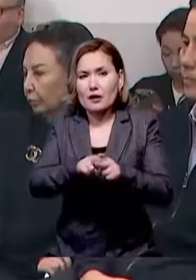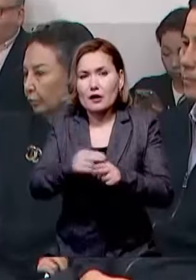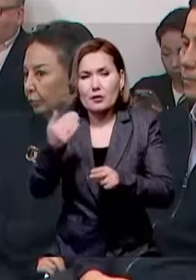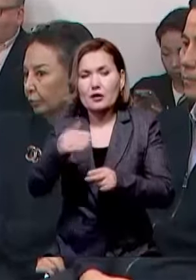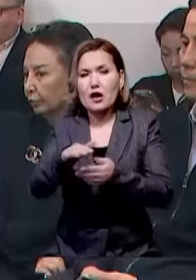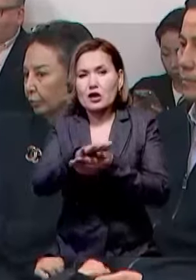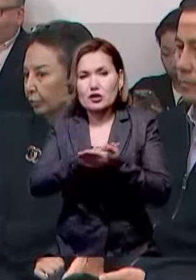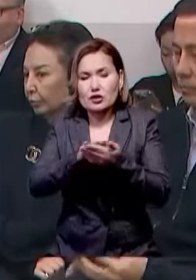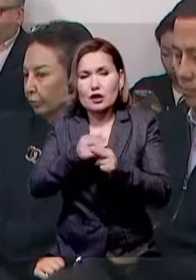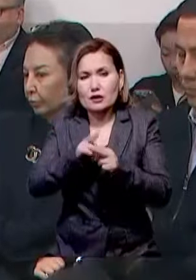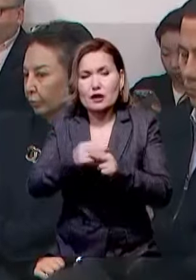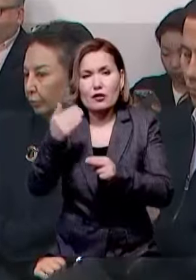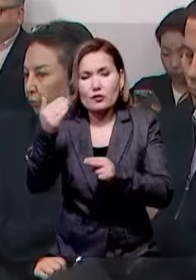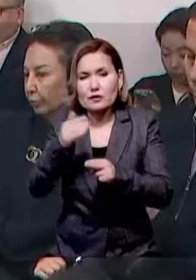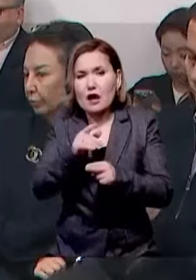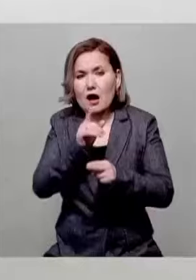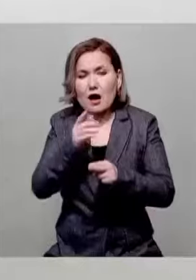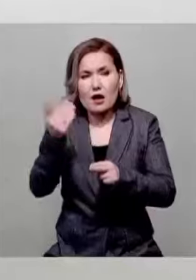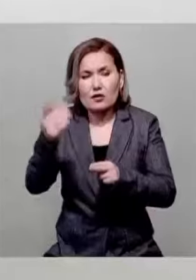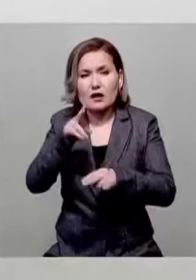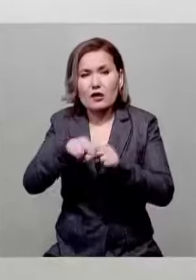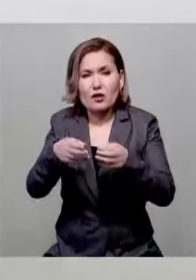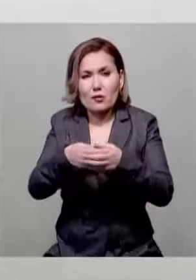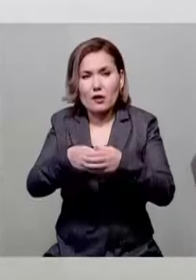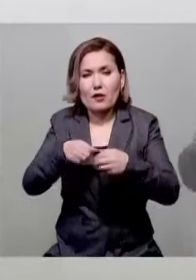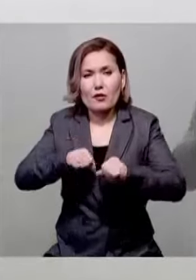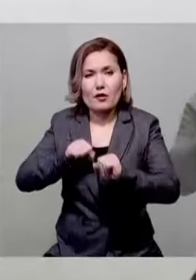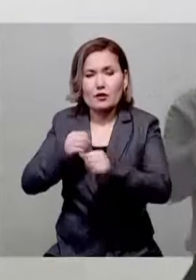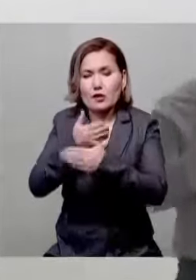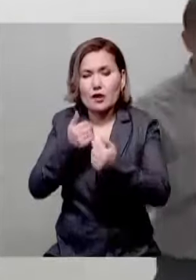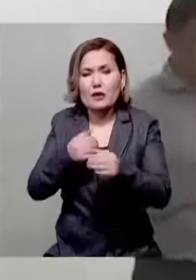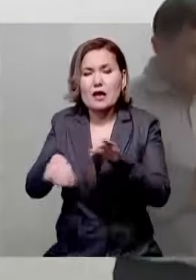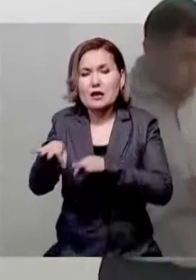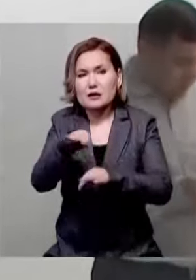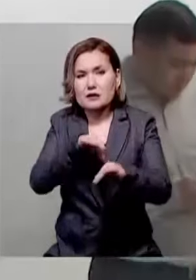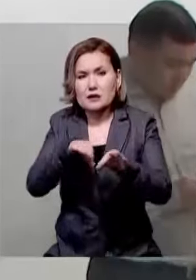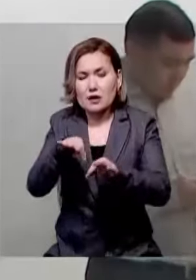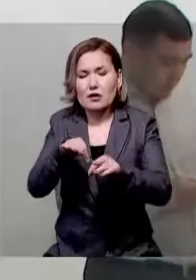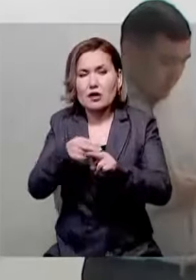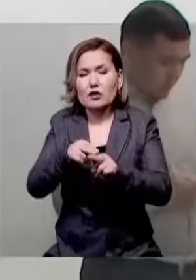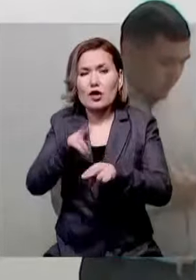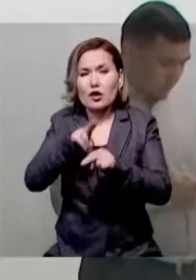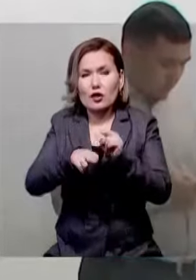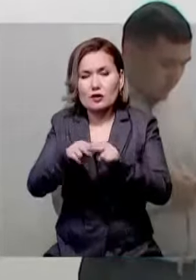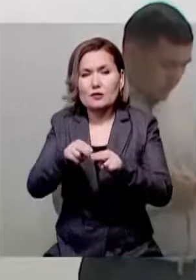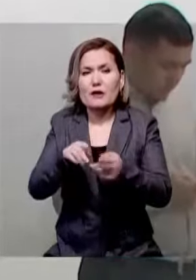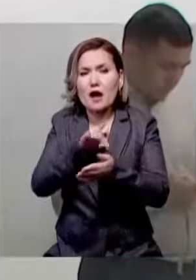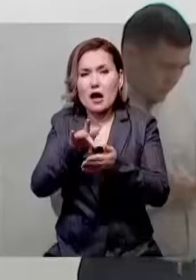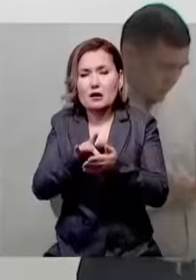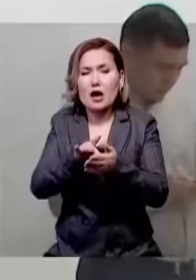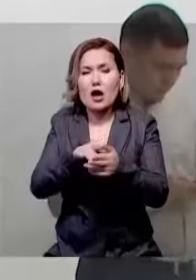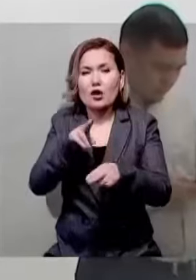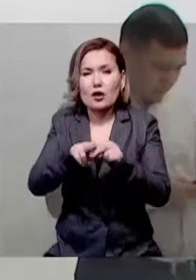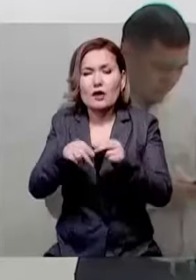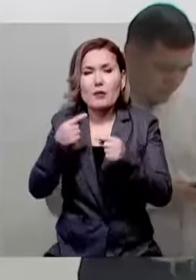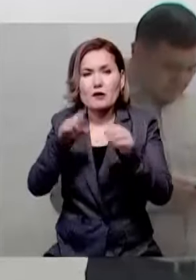пікірлері ескерусіз қалған. Сәулет құрылысы мен жаңағы қала құрылысы деген екі түрлі нәрсе. Қала құрылысына басқа